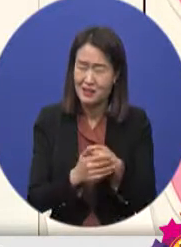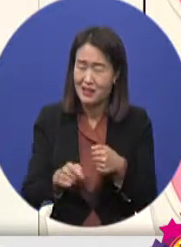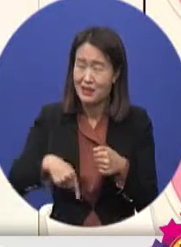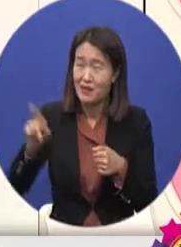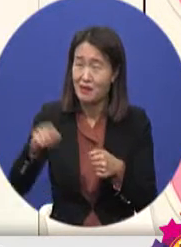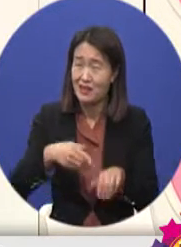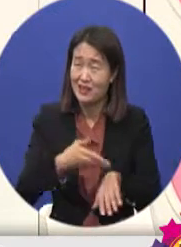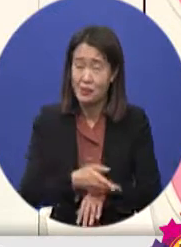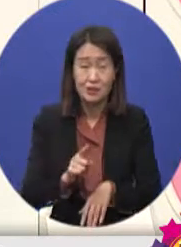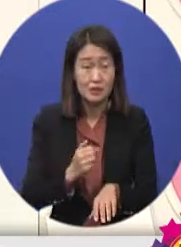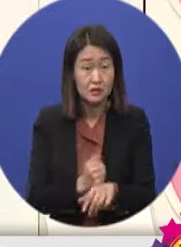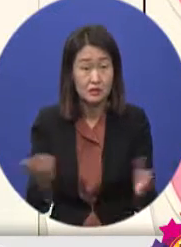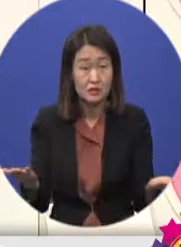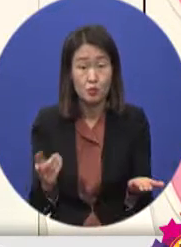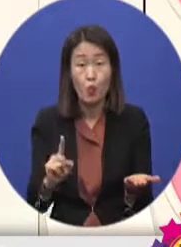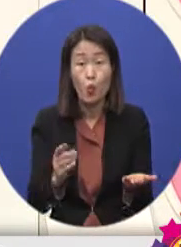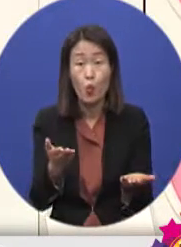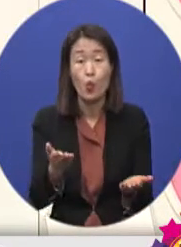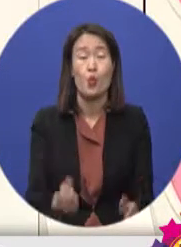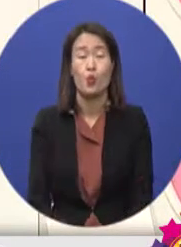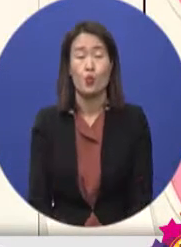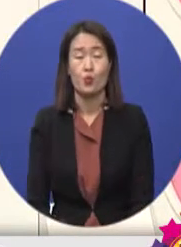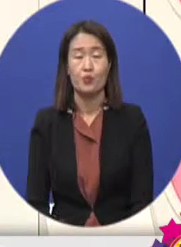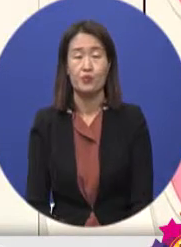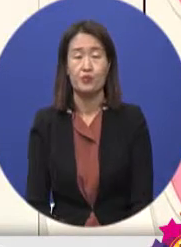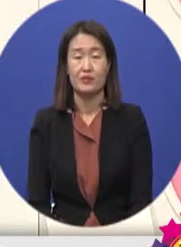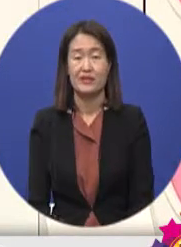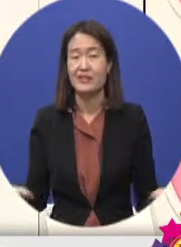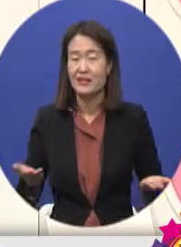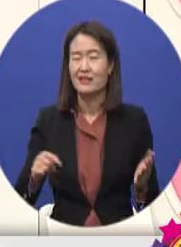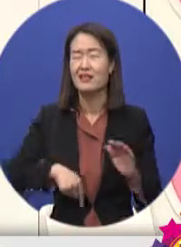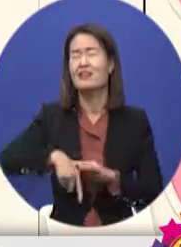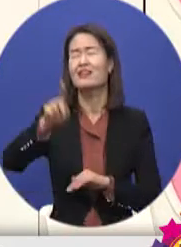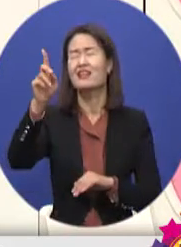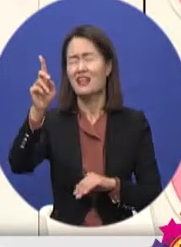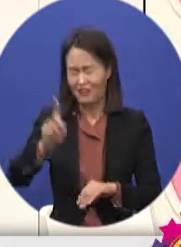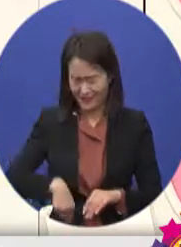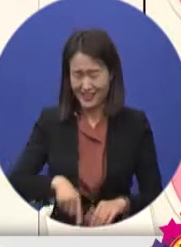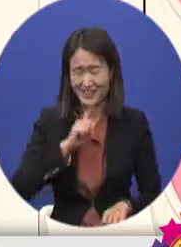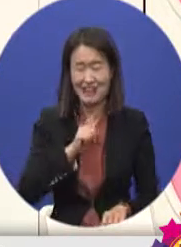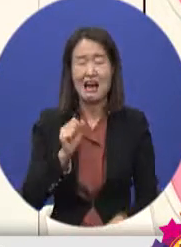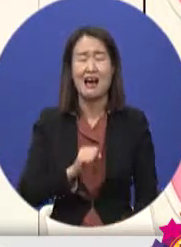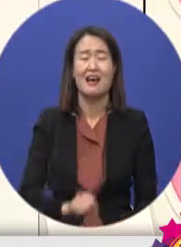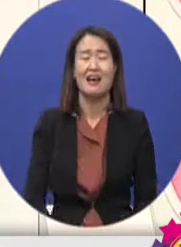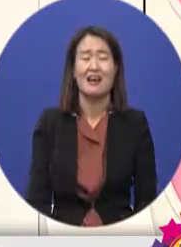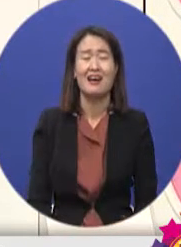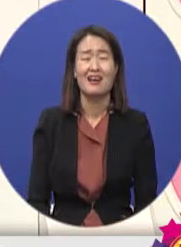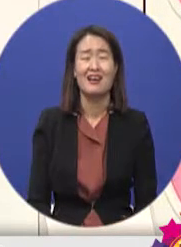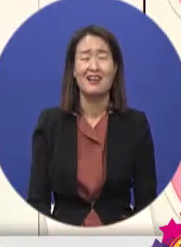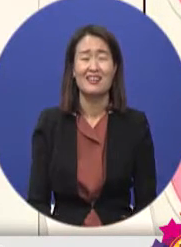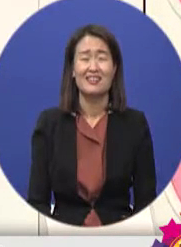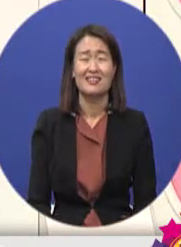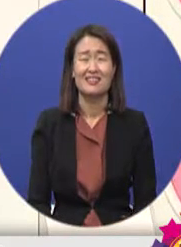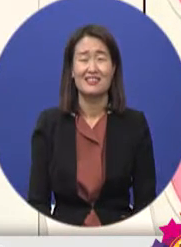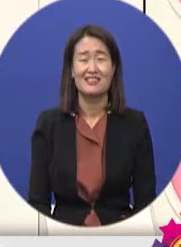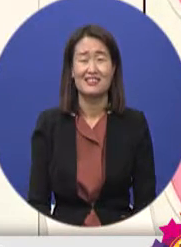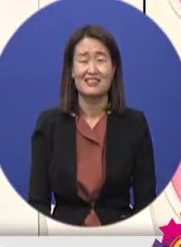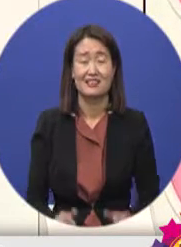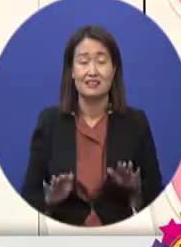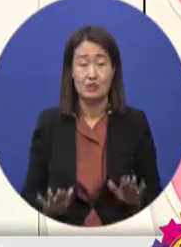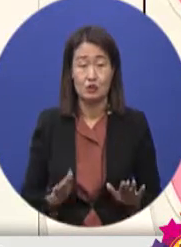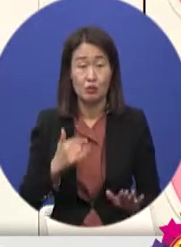무슨 예, 일 예. 하고 오셨어요? 예, 예, 출장 좀 나갔다 왔습니다. 아, 그렇군요. 예, 예, 아유, 예.